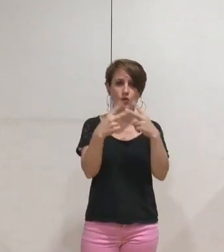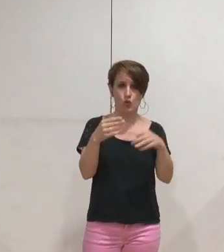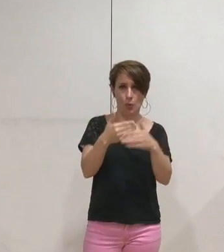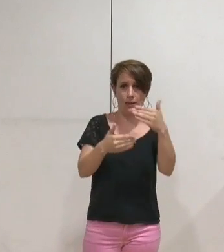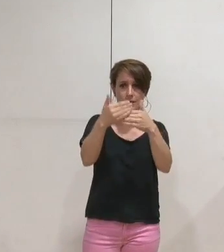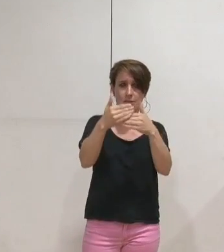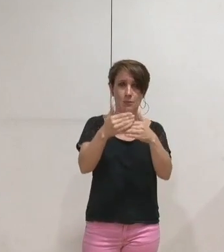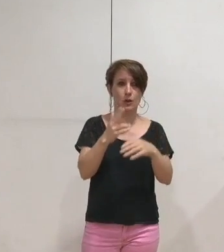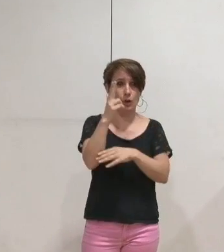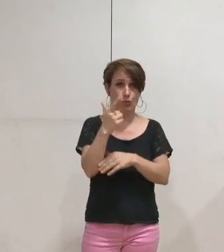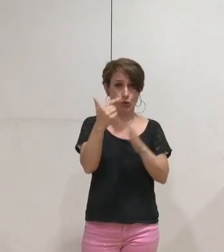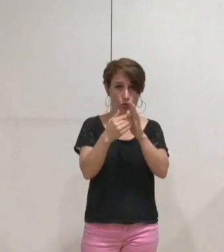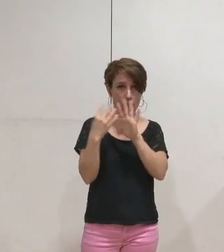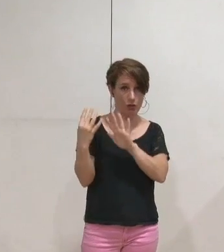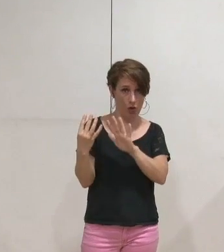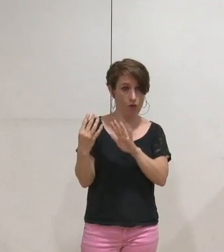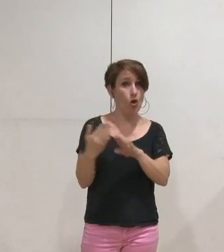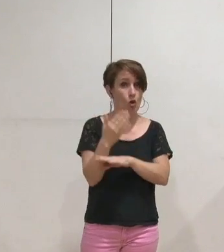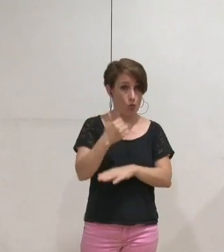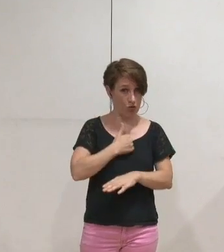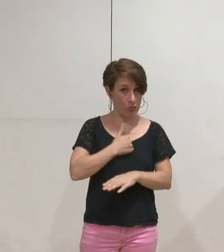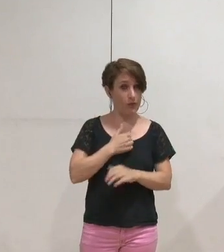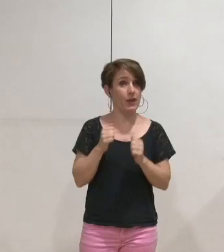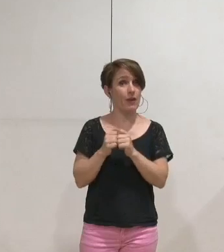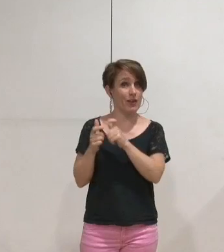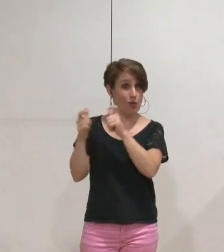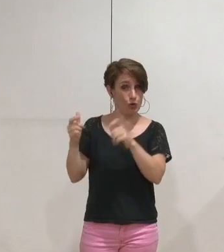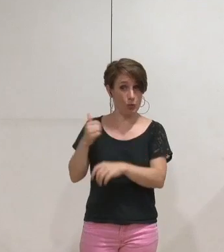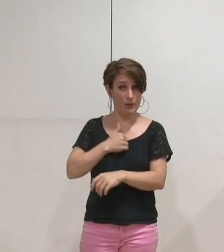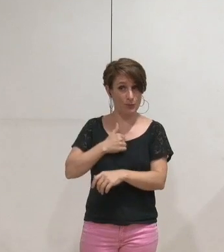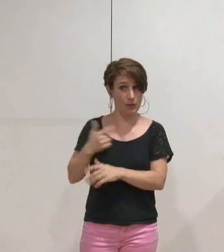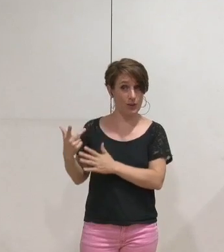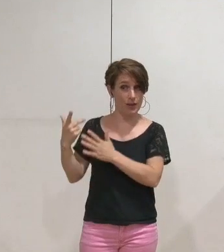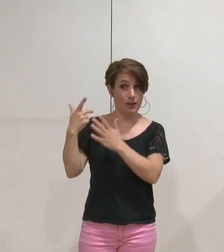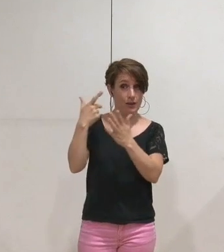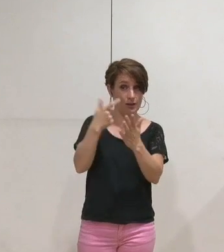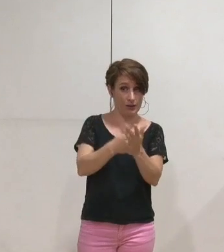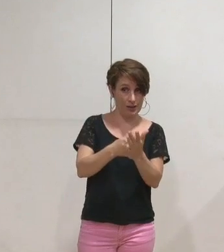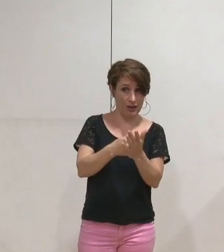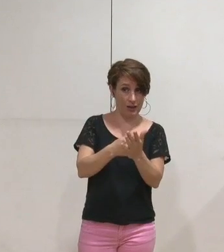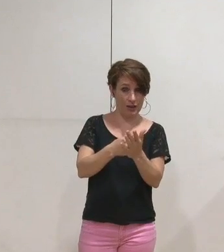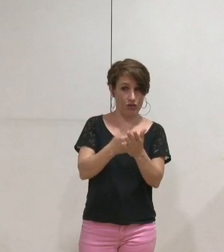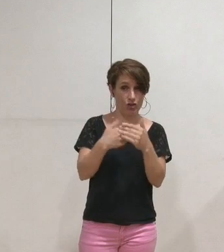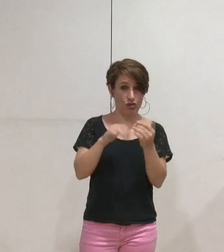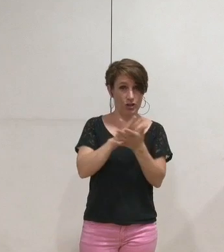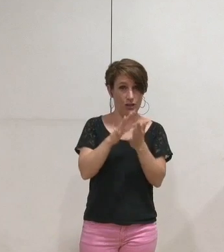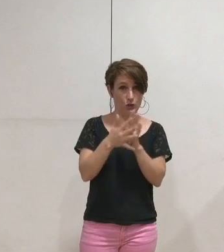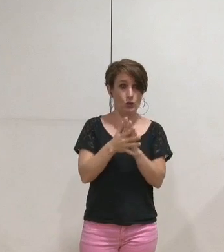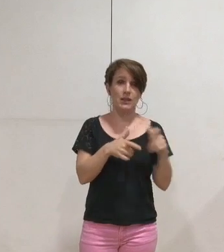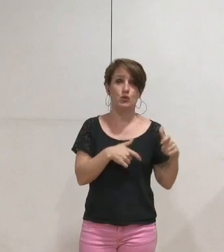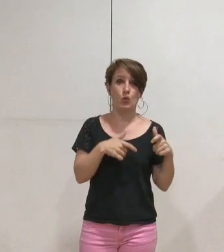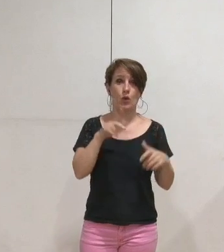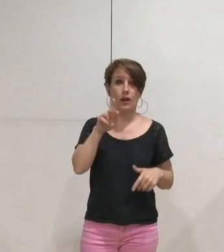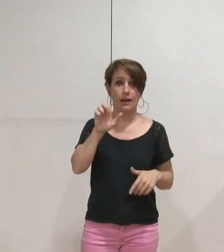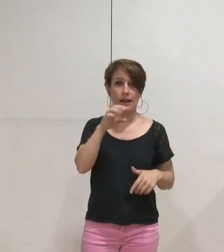projet privé avec un promoteur qui acquè auprès de l'association gestionnaire du Greta sudizire TR qure